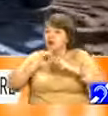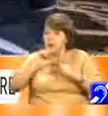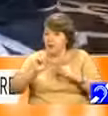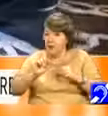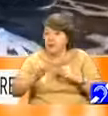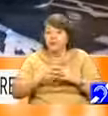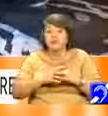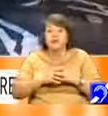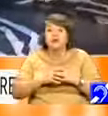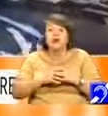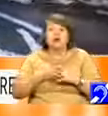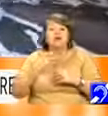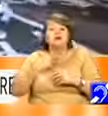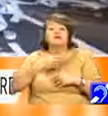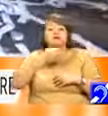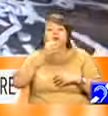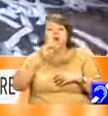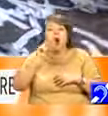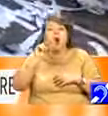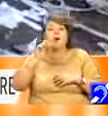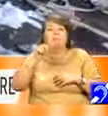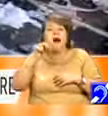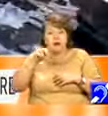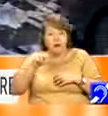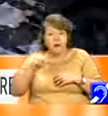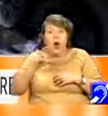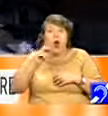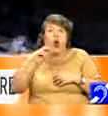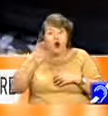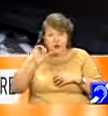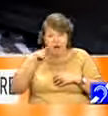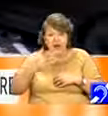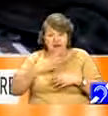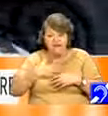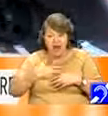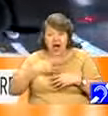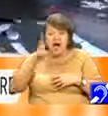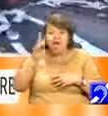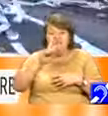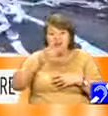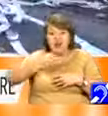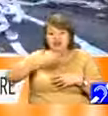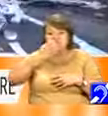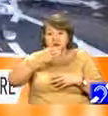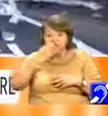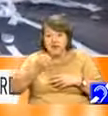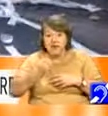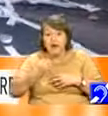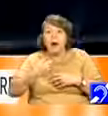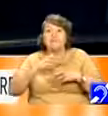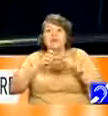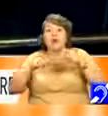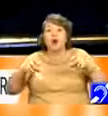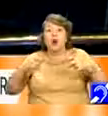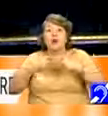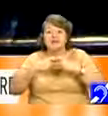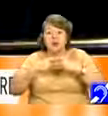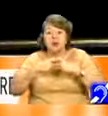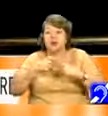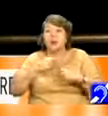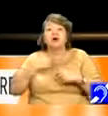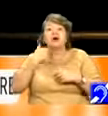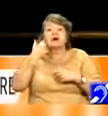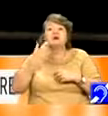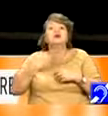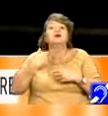de Ludovic Orban. Acesta are de gând ca vineri la ședința biroului executiv în care ar trebui să se